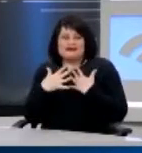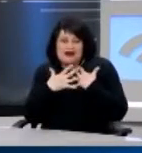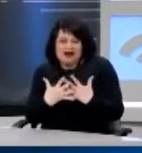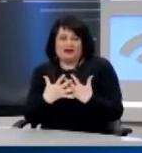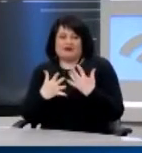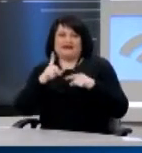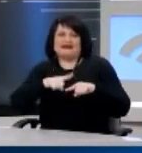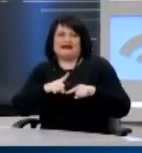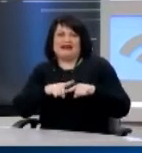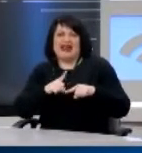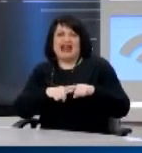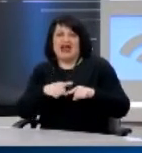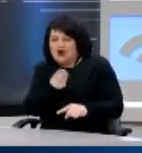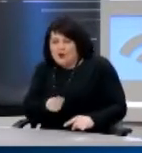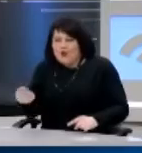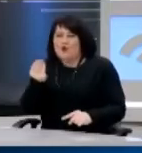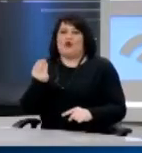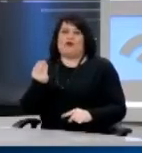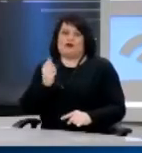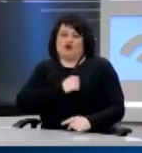Έλληνες.